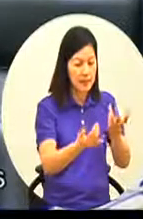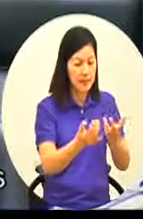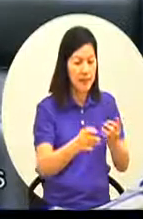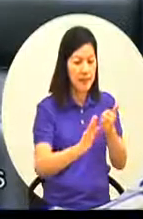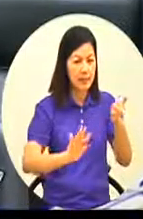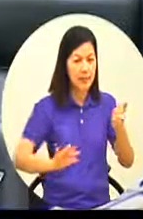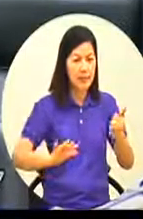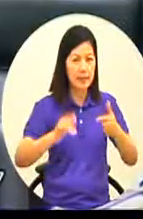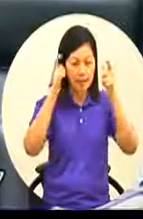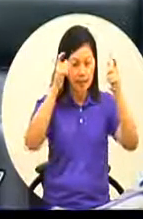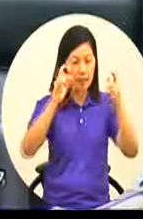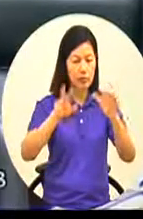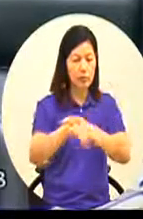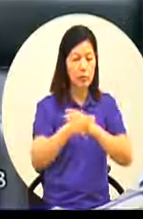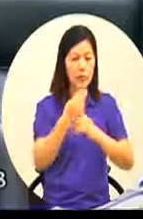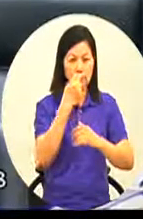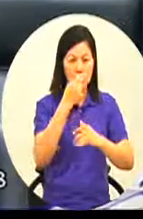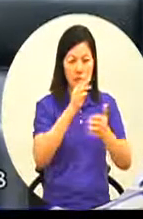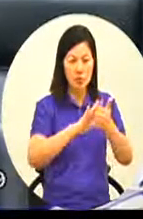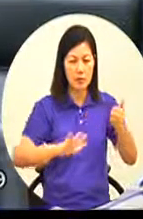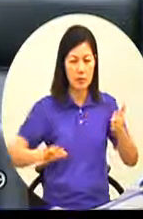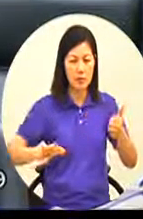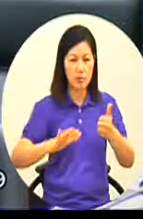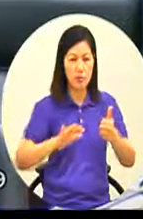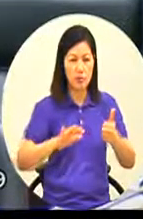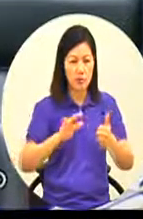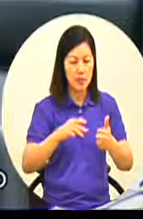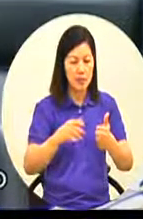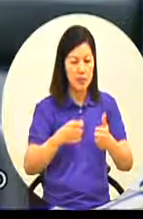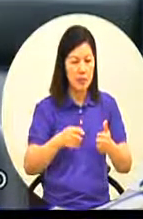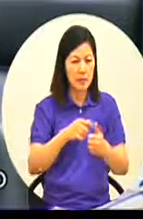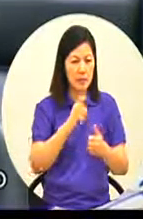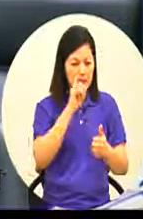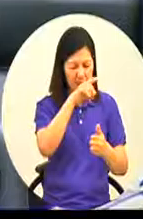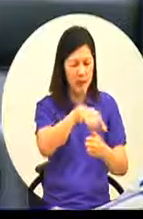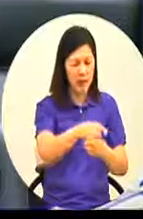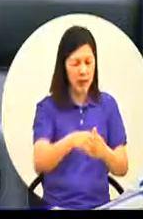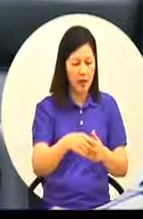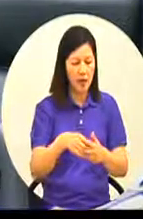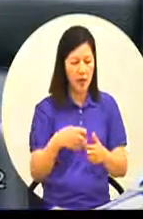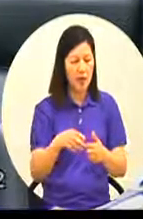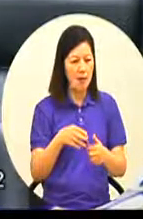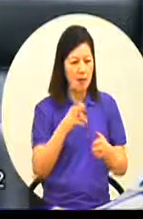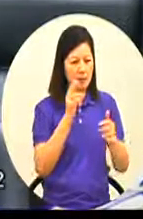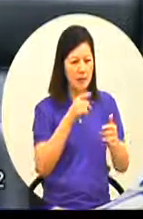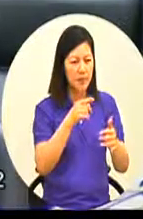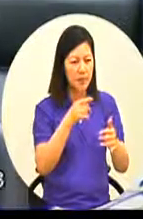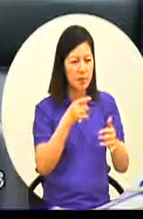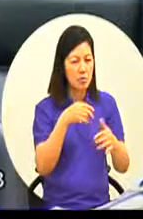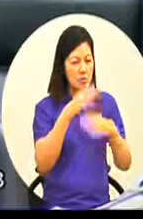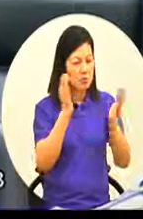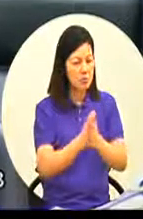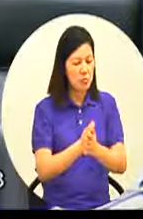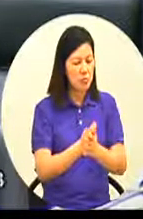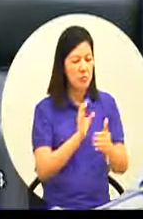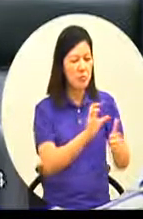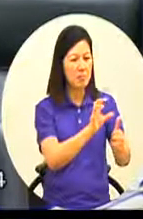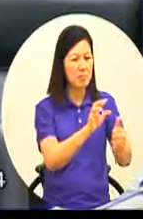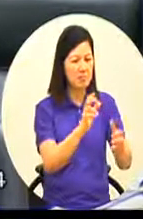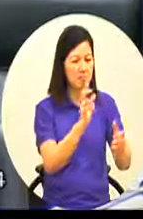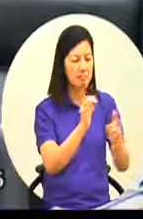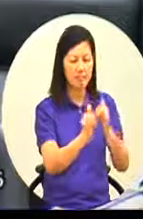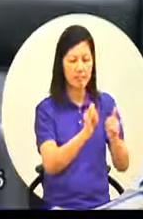染这个理由啊的罪名，通通挂在我们这个市民朋友身上啊，我觉得这个让